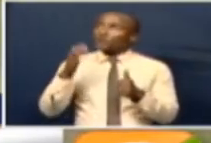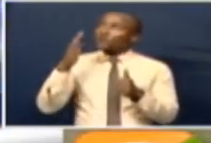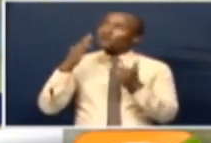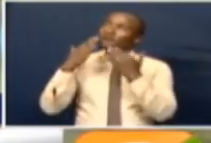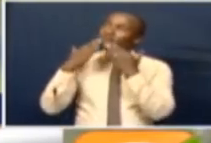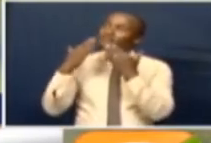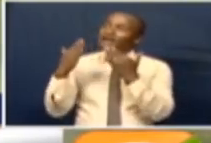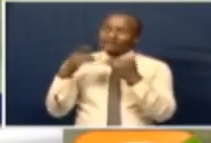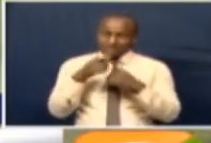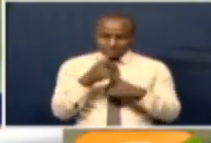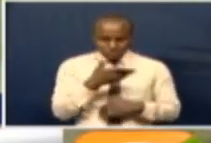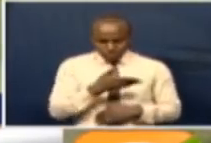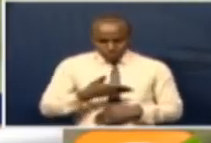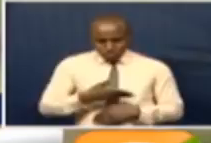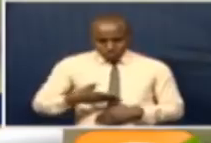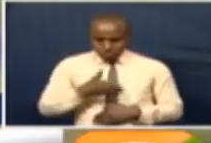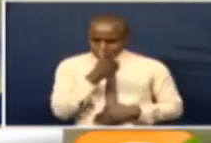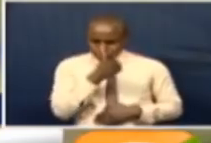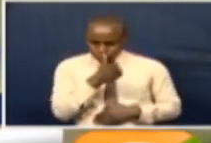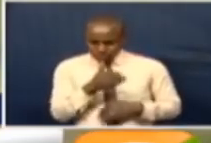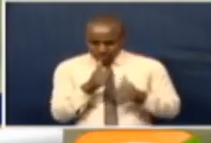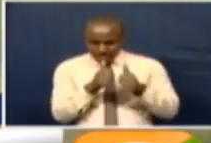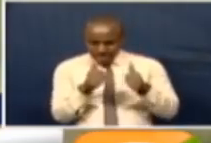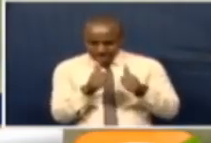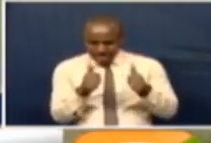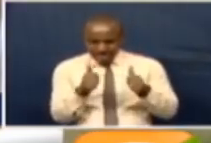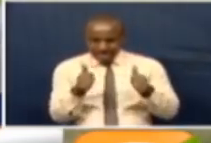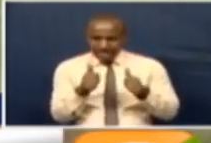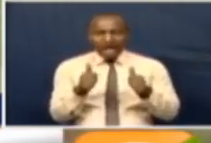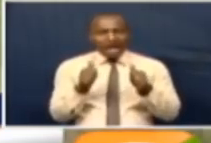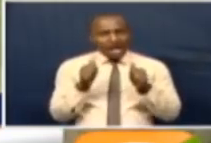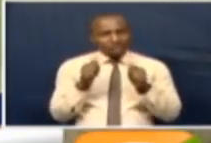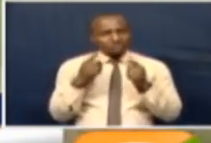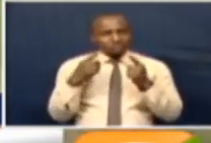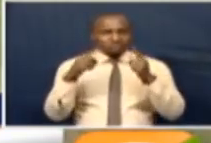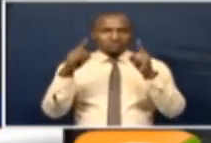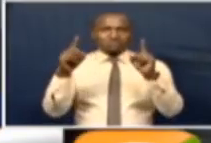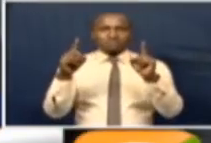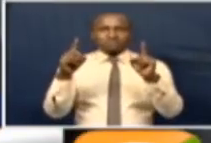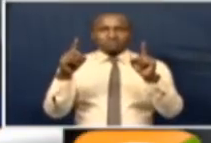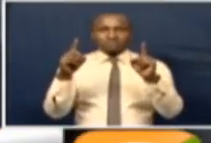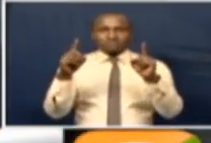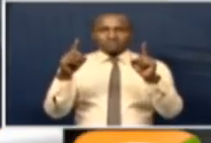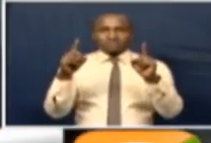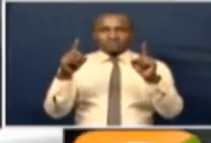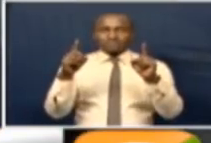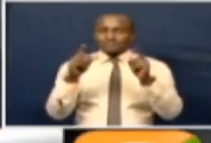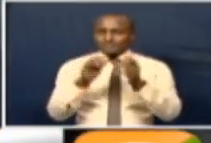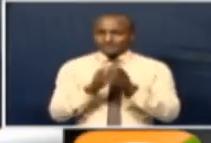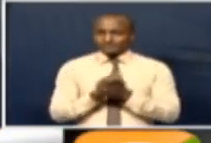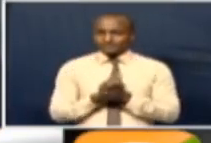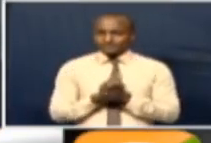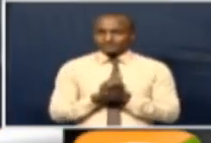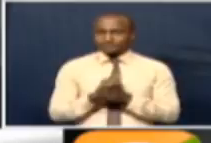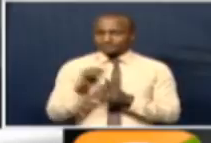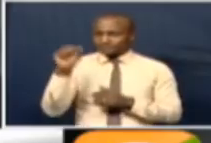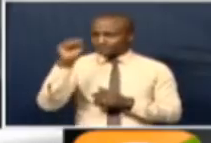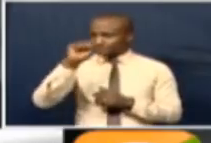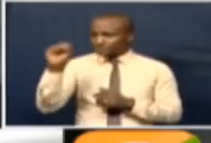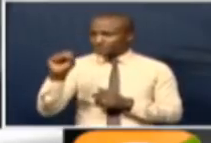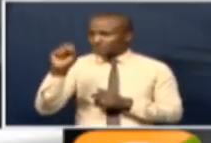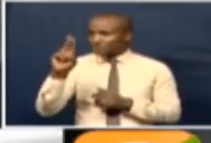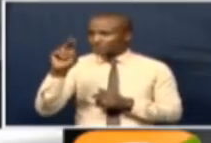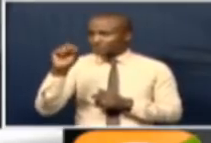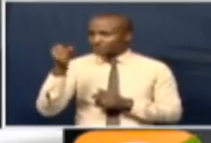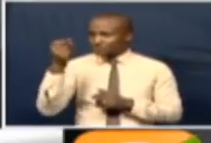amefanyiwa upasuaji. We thank God imekuwa successful. Kwa sasa, Susan anaendelea kupata